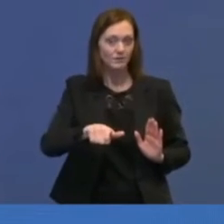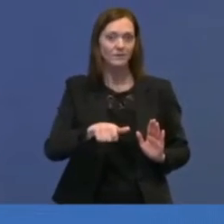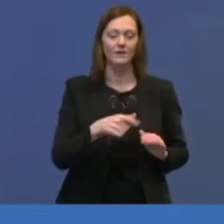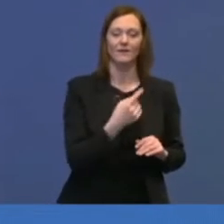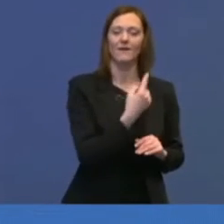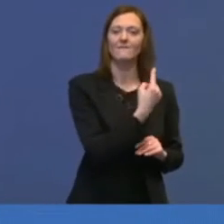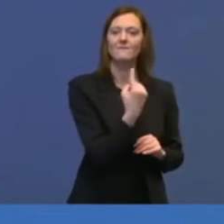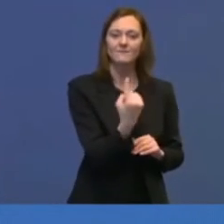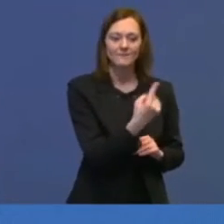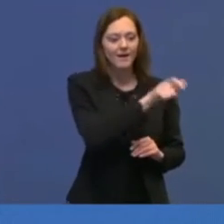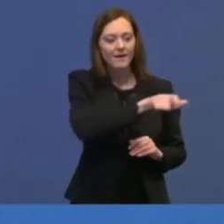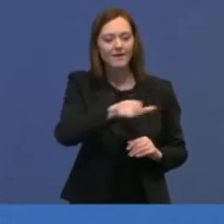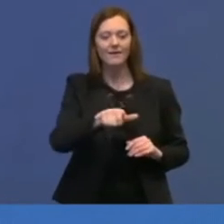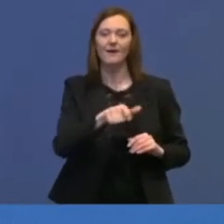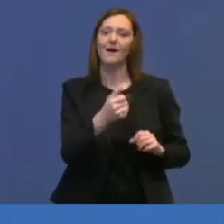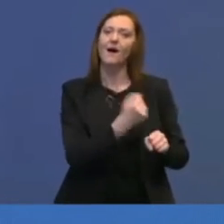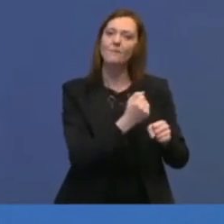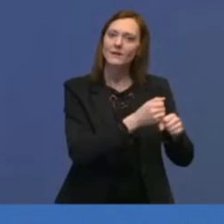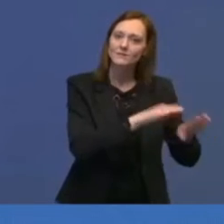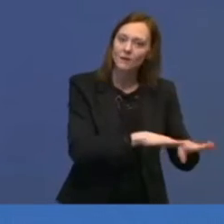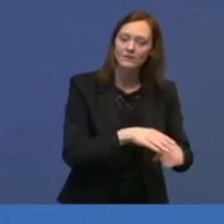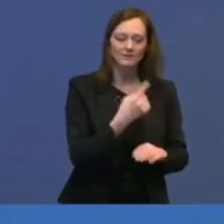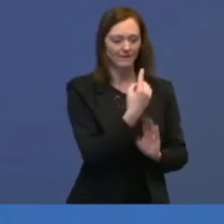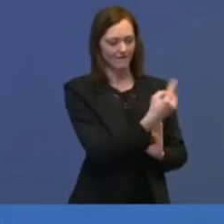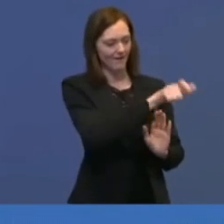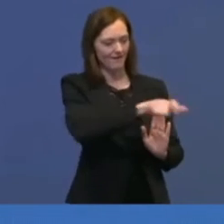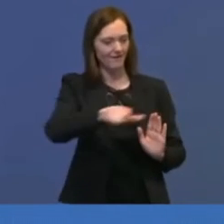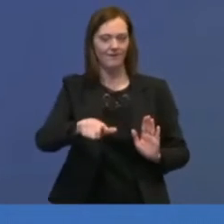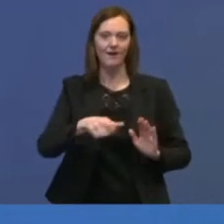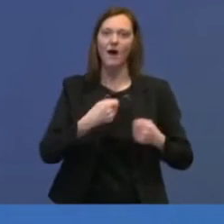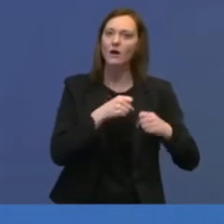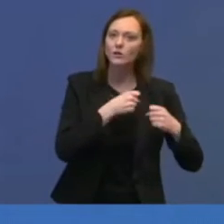shaqa oo kasta qabanqabiye ama ganaqasada kasta.